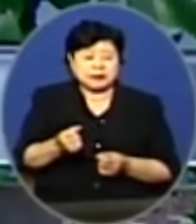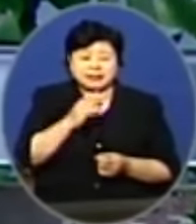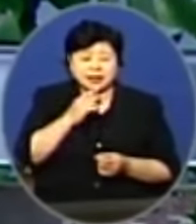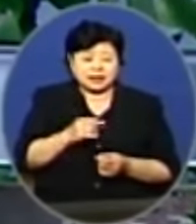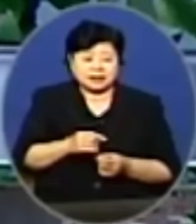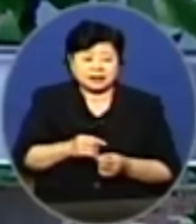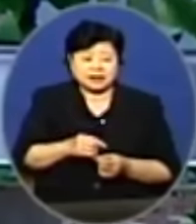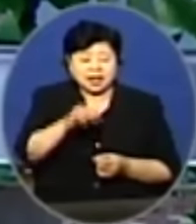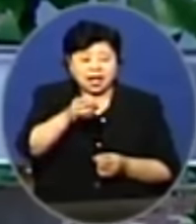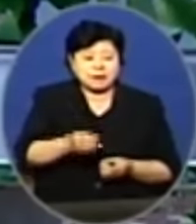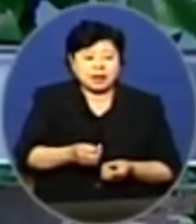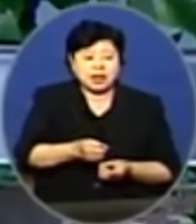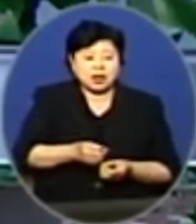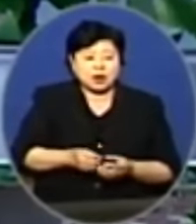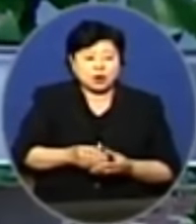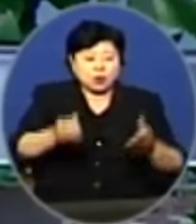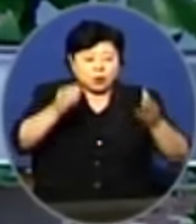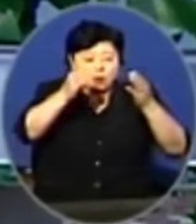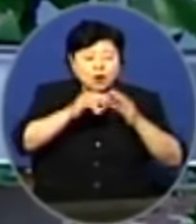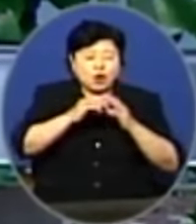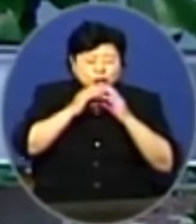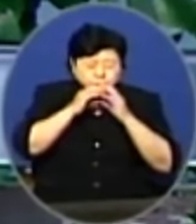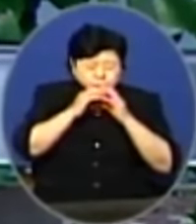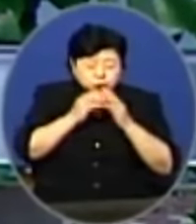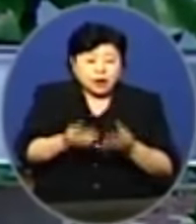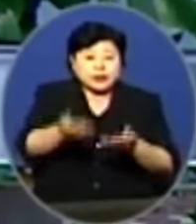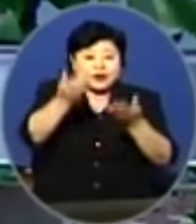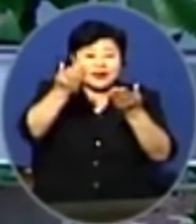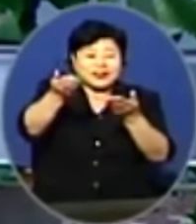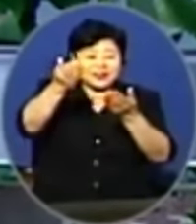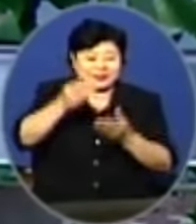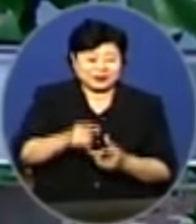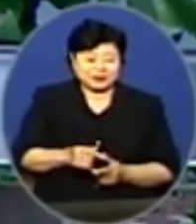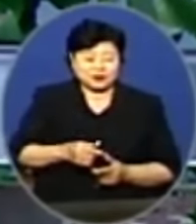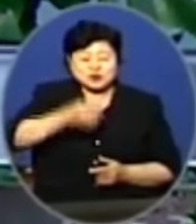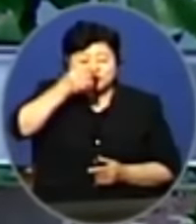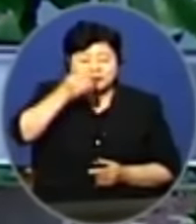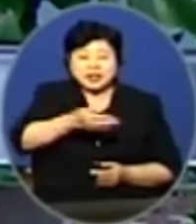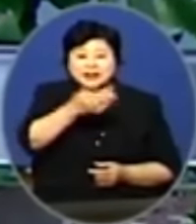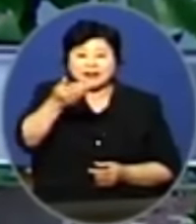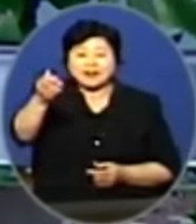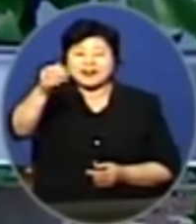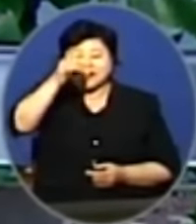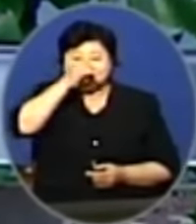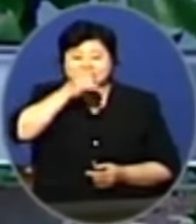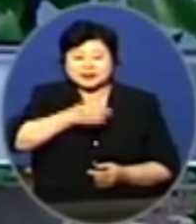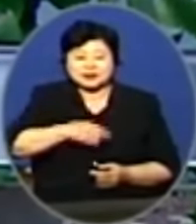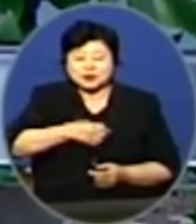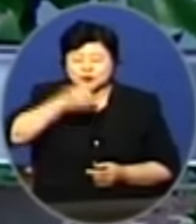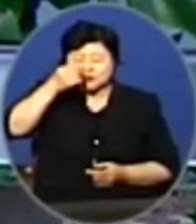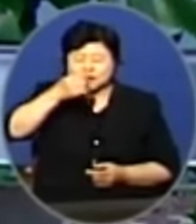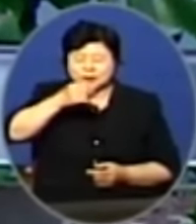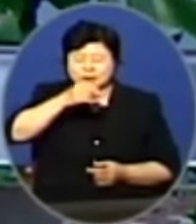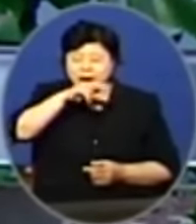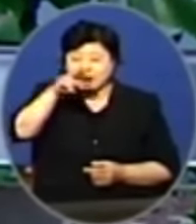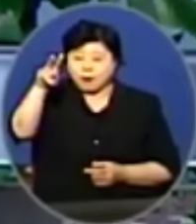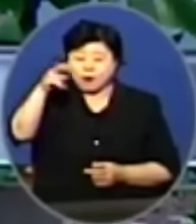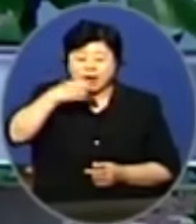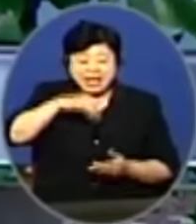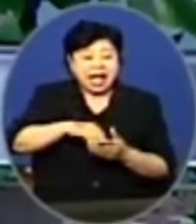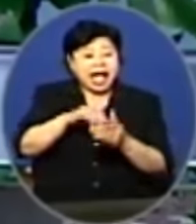돼요. 항상 내 앞에 띄워놓아야 돼요. 내 앞에 고무풍선이 떠있는 것처럼 꿈이 떠있기 때문에 꿈을 바라봐야 돼요.